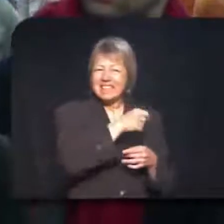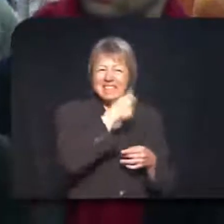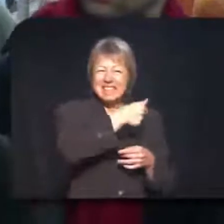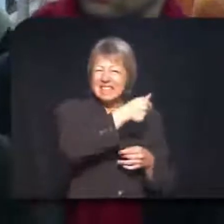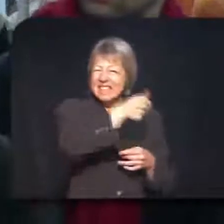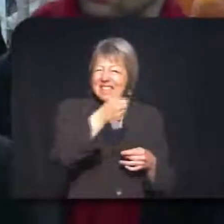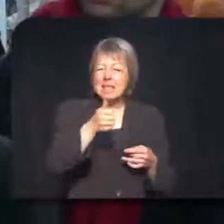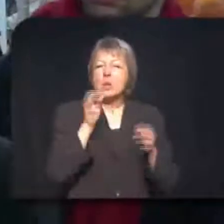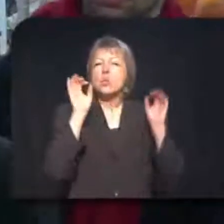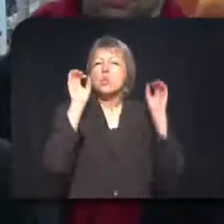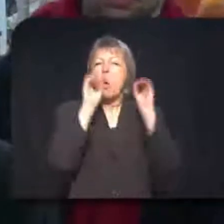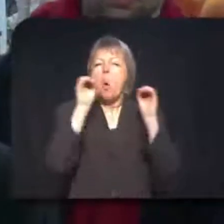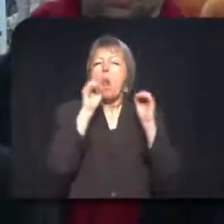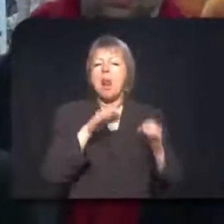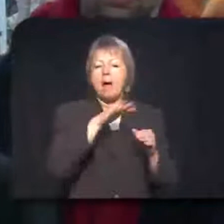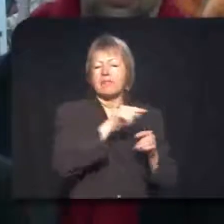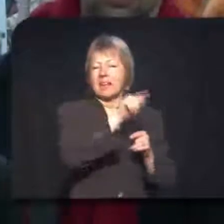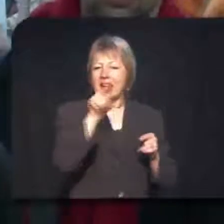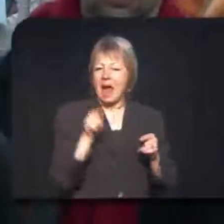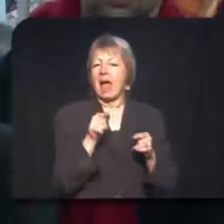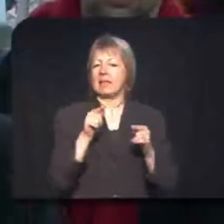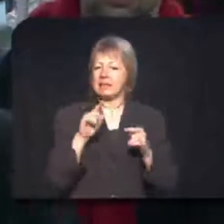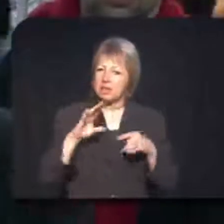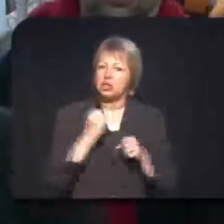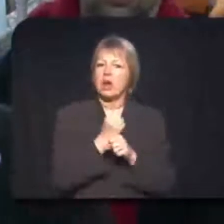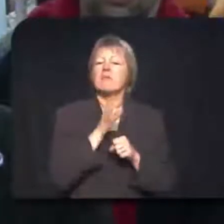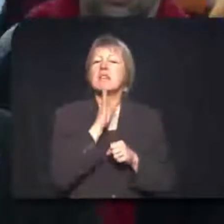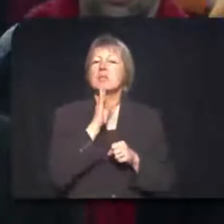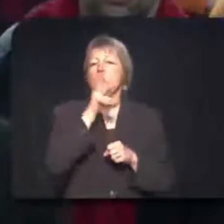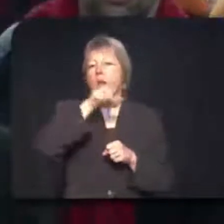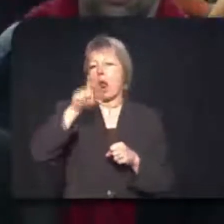Uhren zu betreuen dasselbe sehe ich Probleme sich hier auch